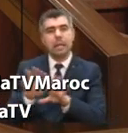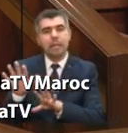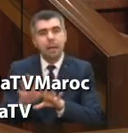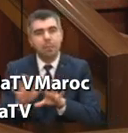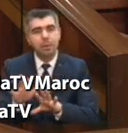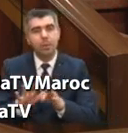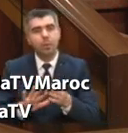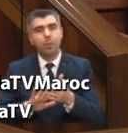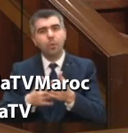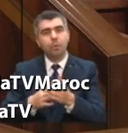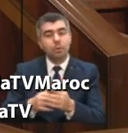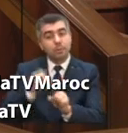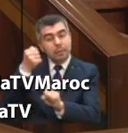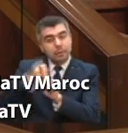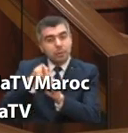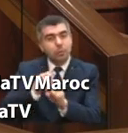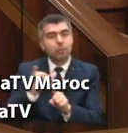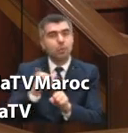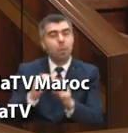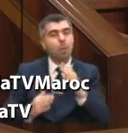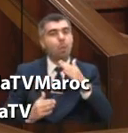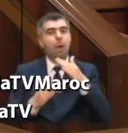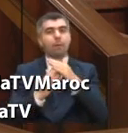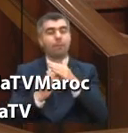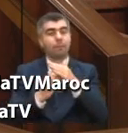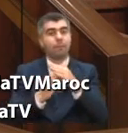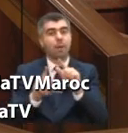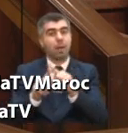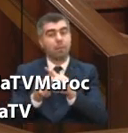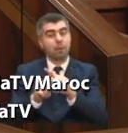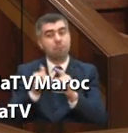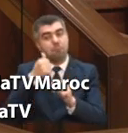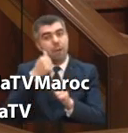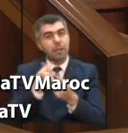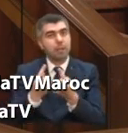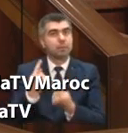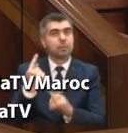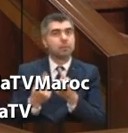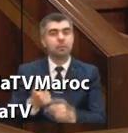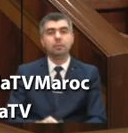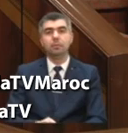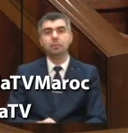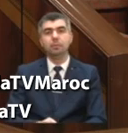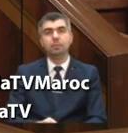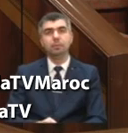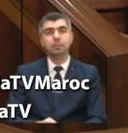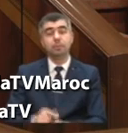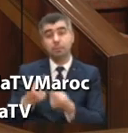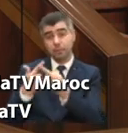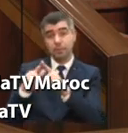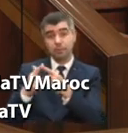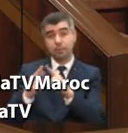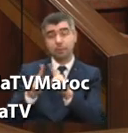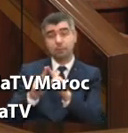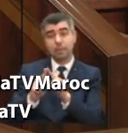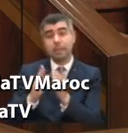اللي قمتوا بها أو اللي غادي تقوموا بها باش نوقفوا هاد حالات ديال التحايل؟ وهل هو الأمر تيوصل تيقيس قطاعات أخرى من غير